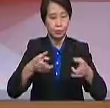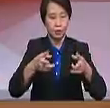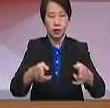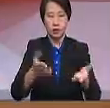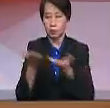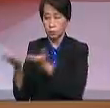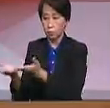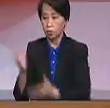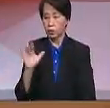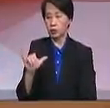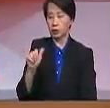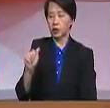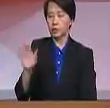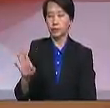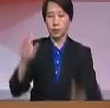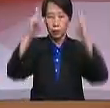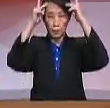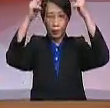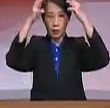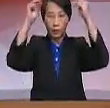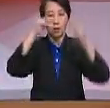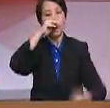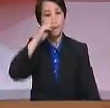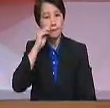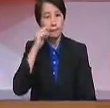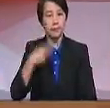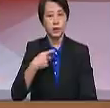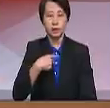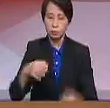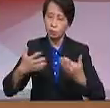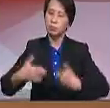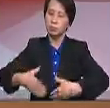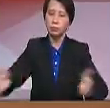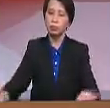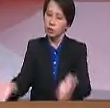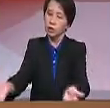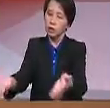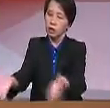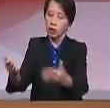Yassin, kita menggalakkan supaya pihak swasta,